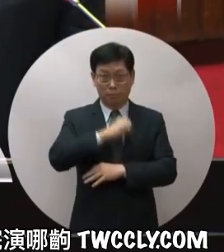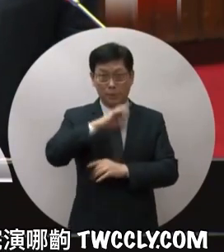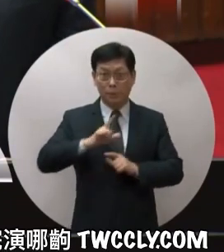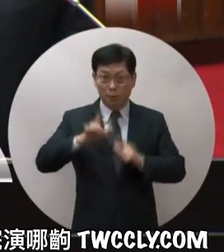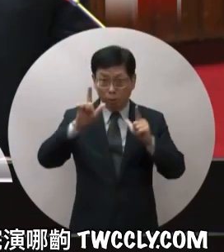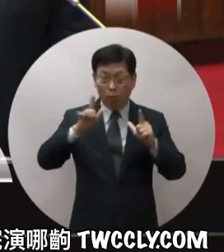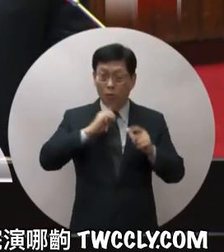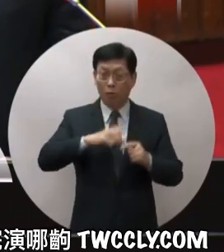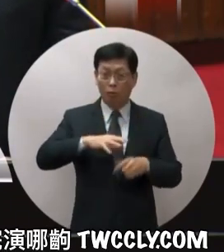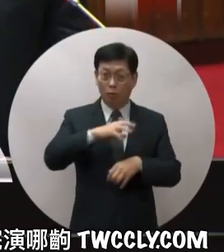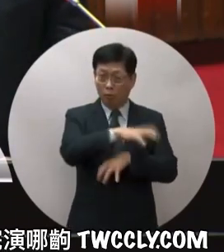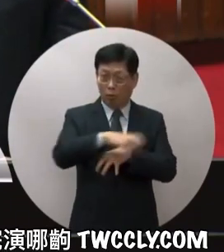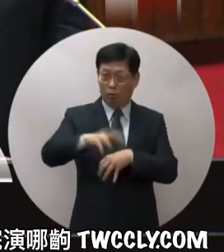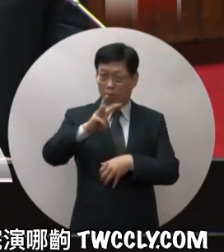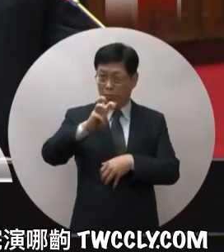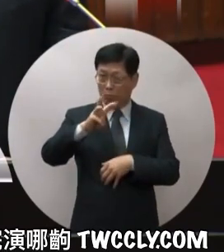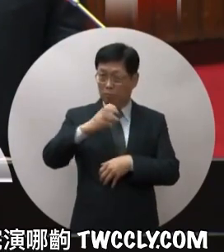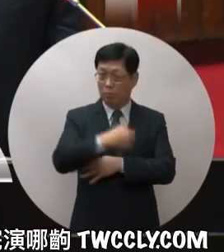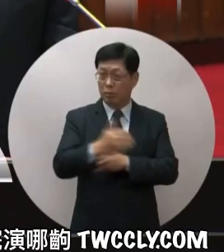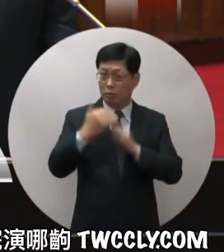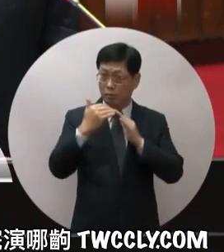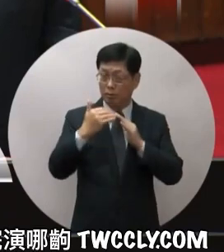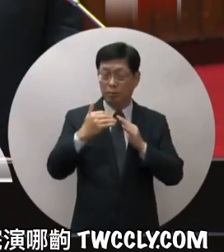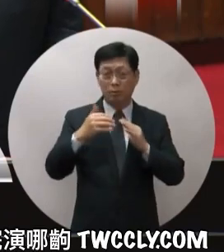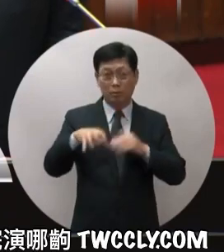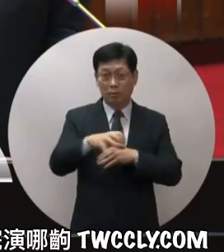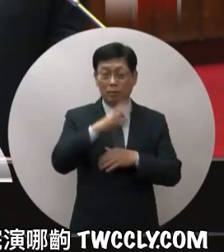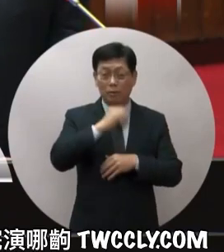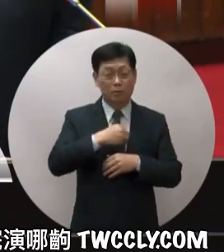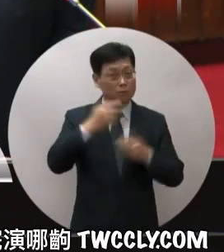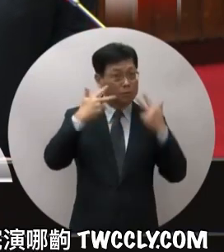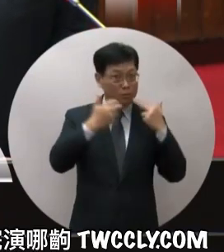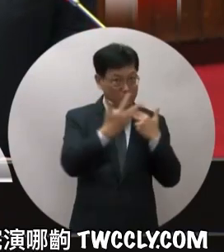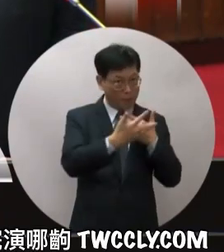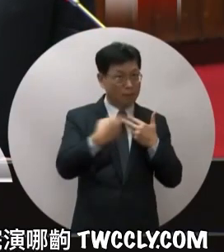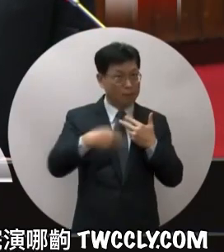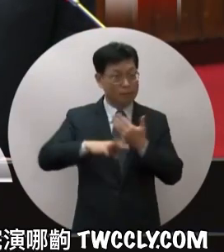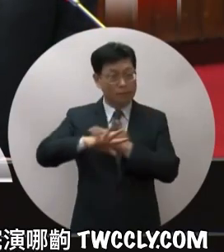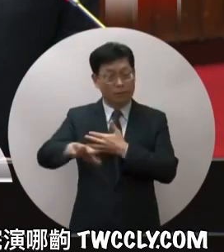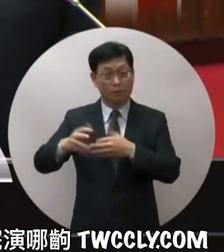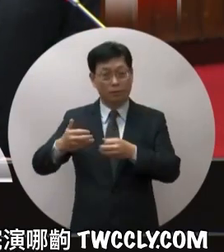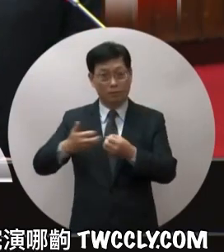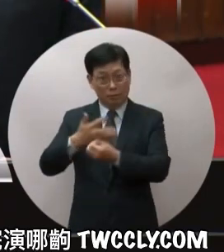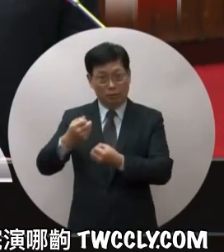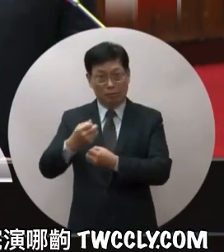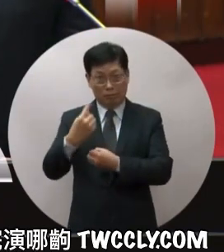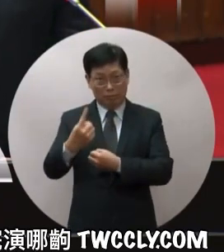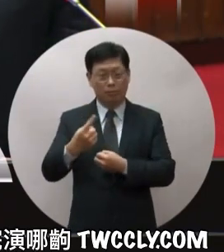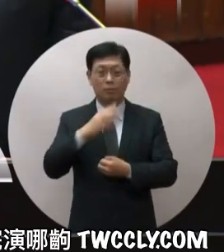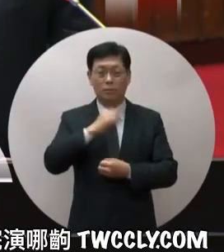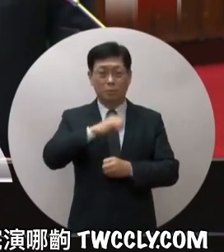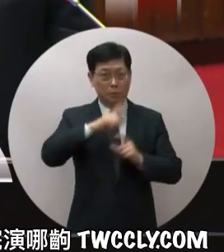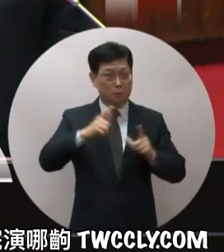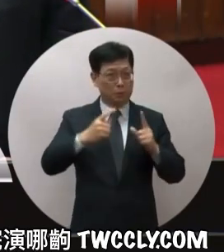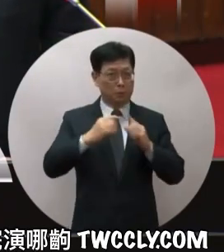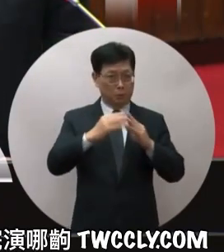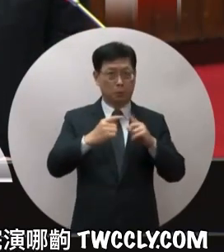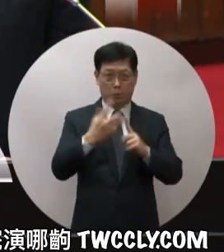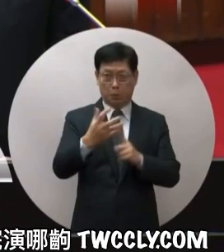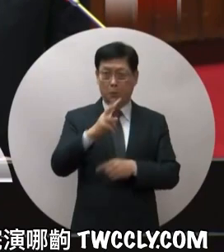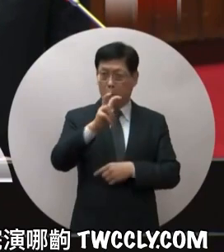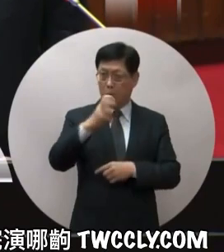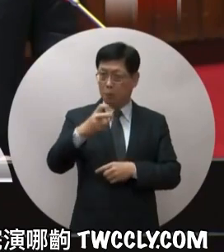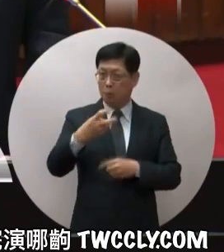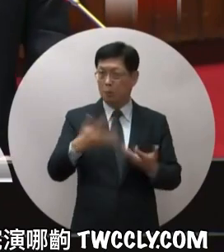除了總共33個鄉頂靠到原住民八鄉還有一鄉的離島那麼屏東市最多人20萬